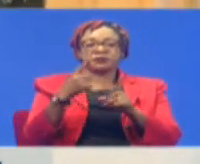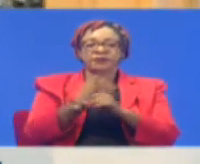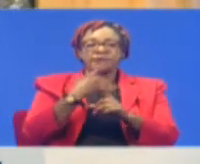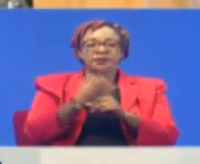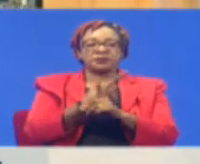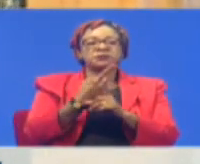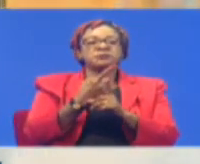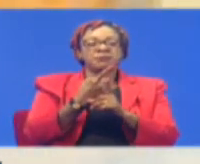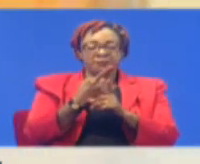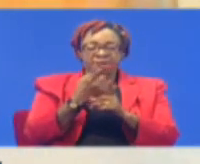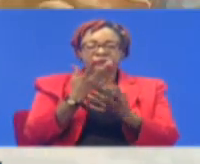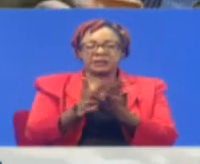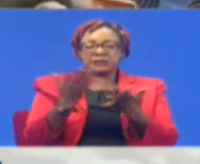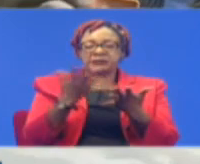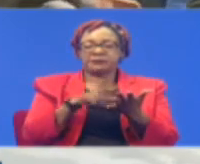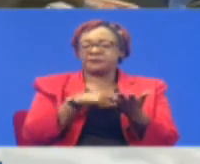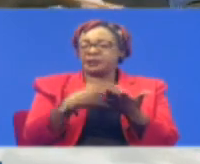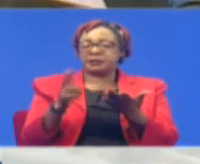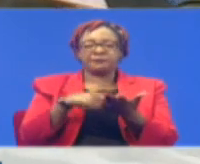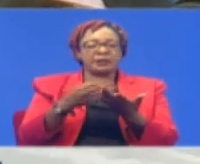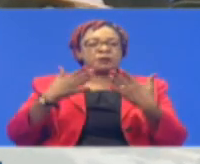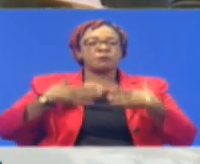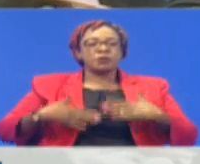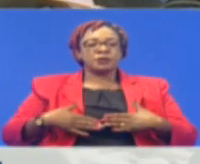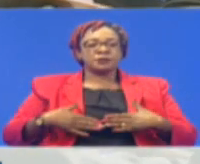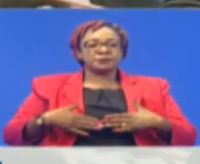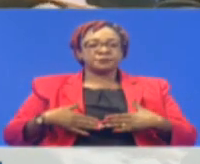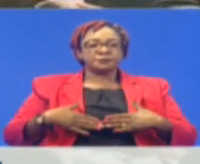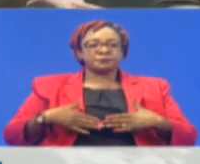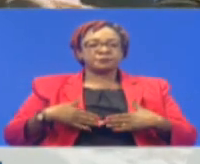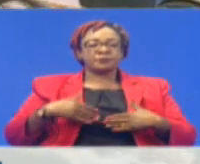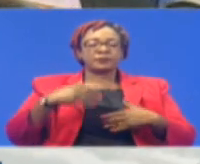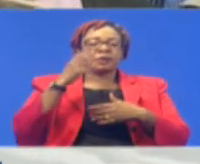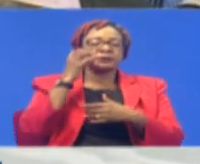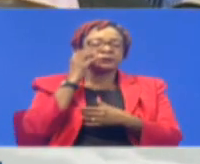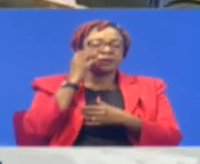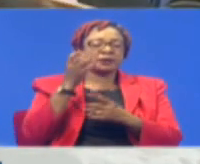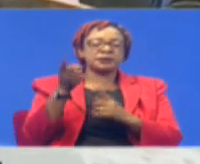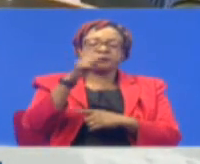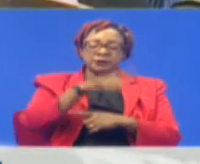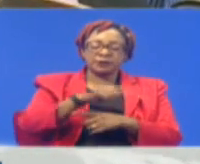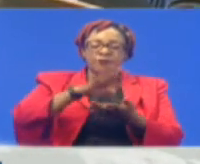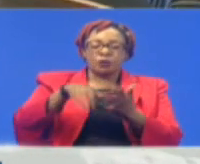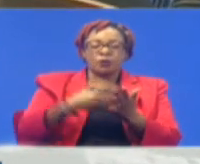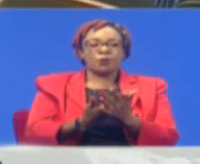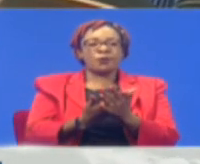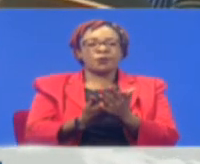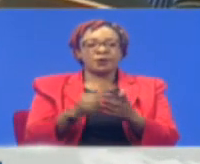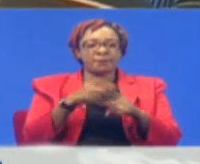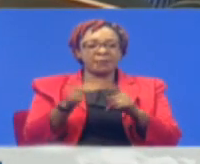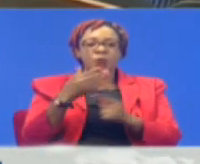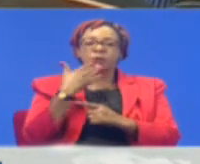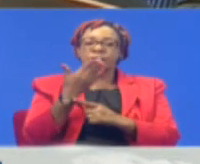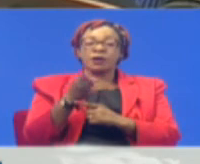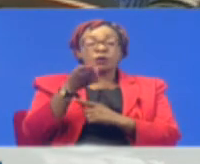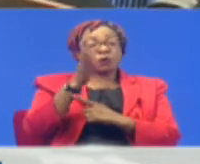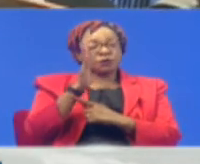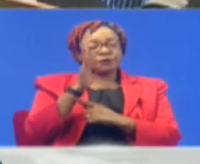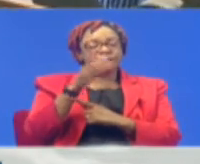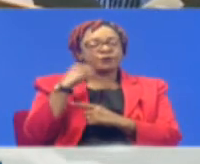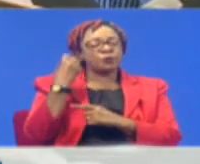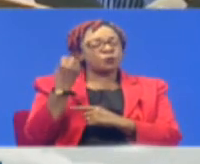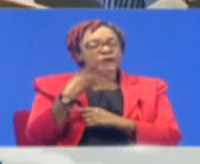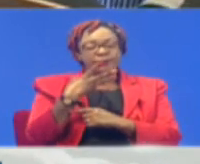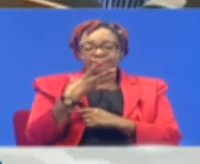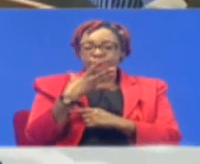mwilini ukianza kufeli. This is a very sad day for all of us, but we thank God for the wonderful life that